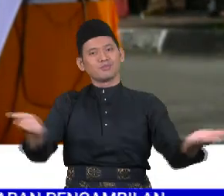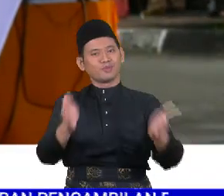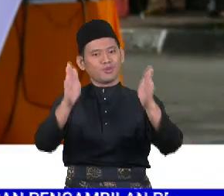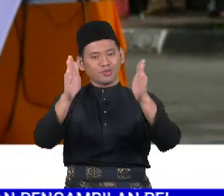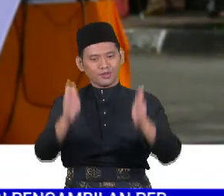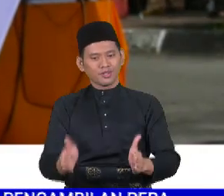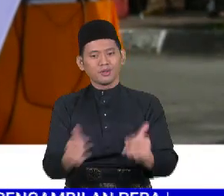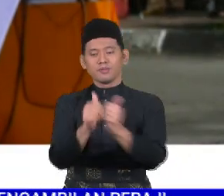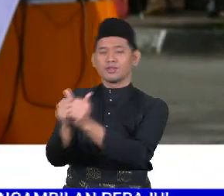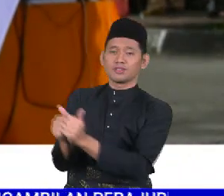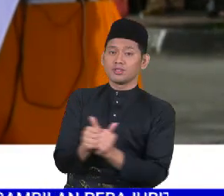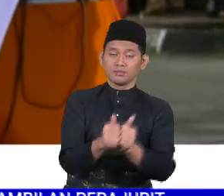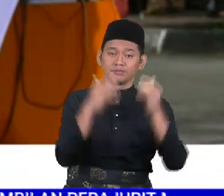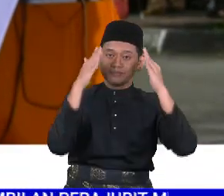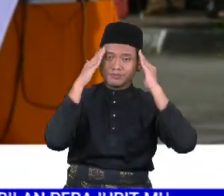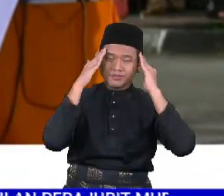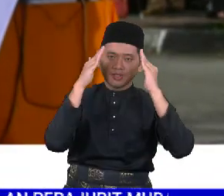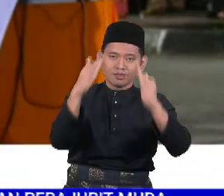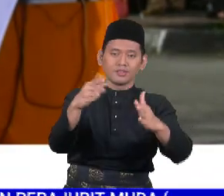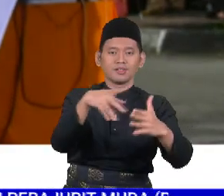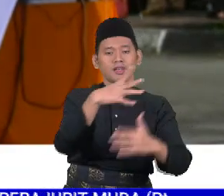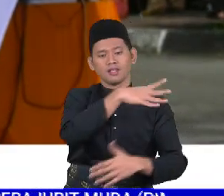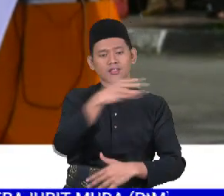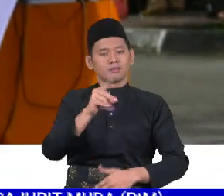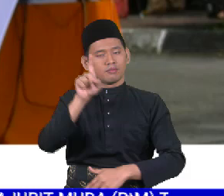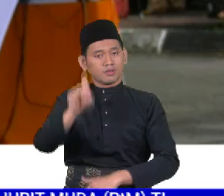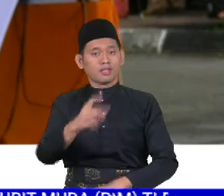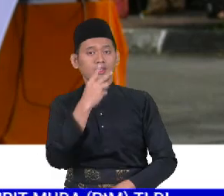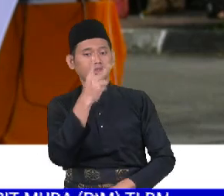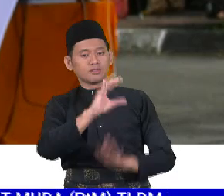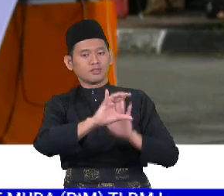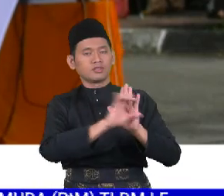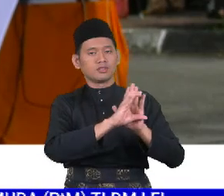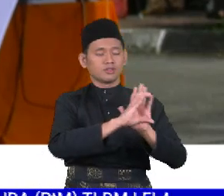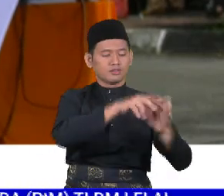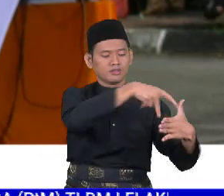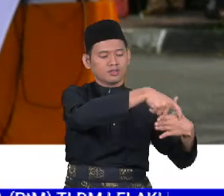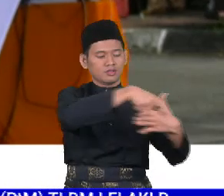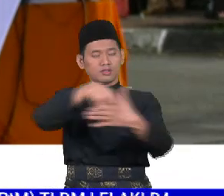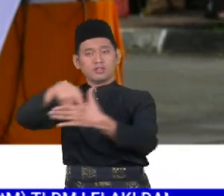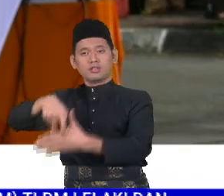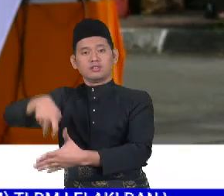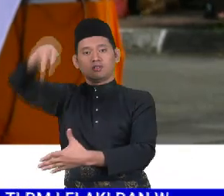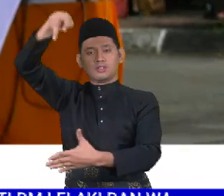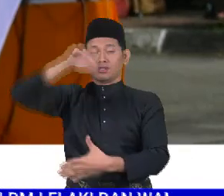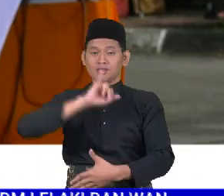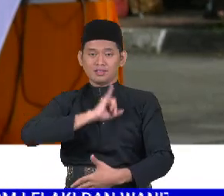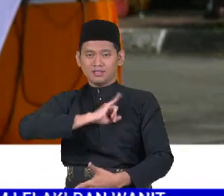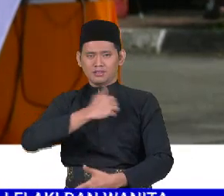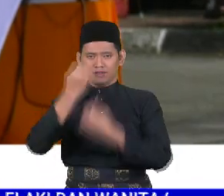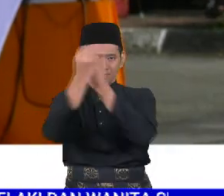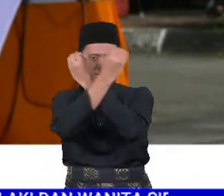sini bersama-sama menghayati peristiwa dan mengambil ibrah peristiwa Isra Mikraj itu sendiri. Dan saya